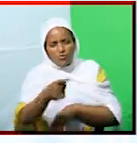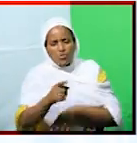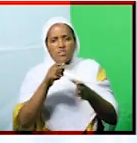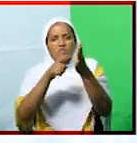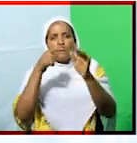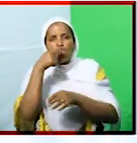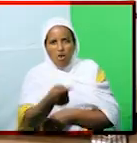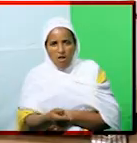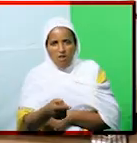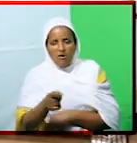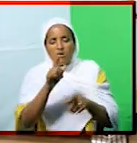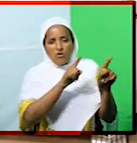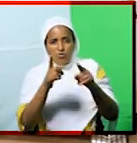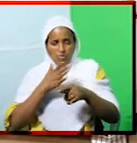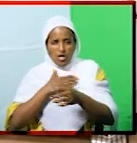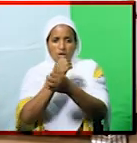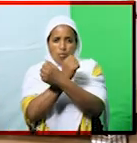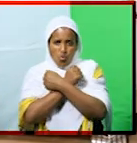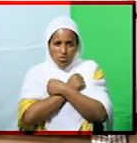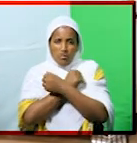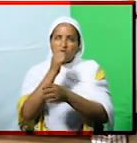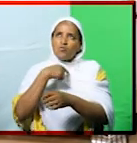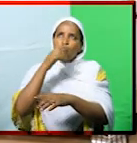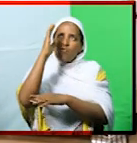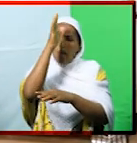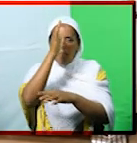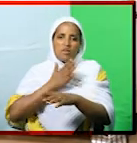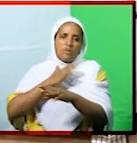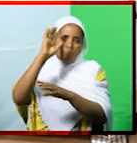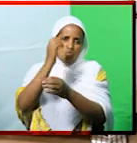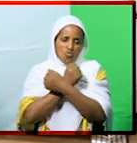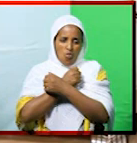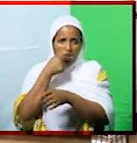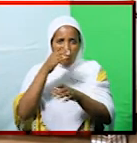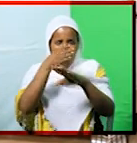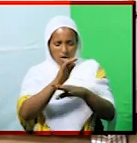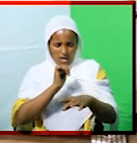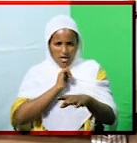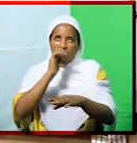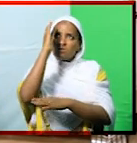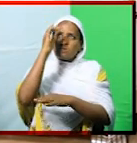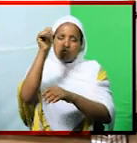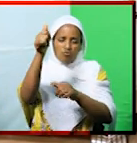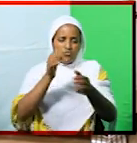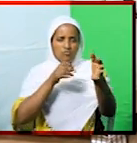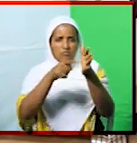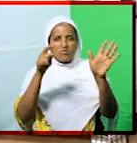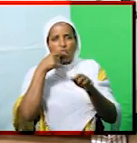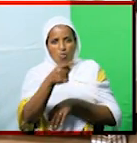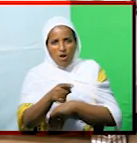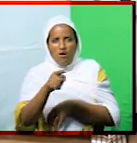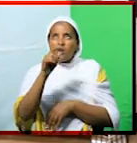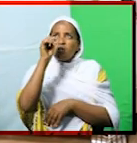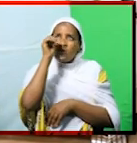ይገለጽላቸዋል ብሏቸዋል። እንዲያውም እኔን የሚወደኝን እኔም እወደዋለሁ አባቴም ይወደዋል ካለ በኋላ እኔ ራሴን እገልጥለታለሁ ብሏል።